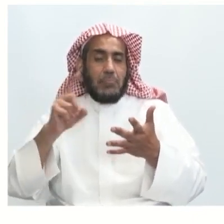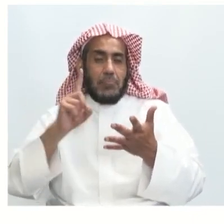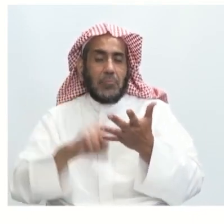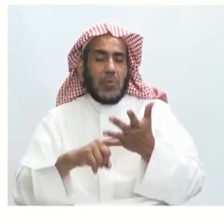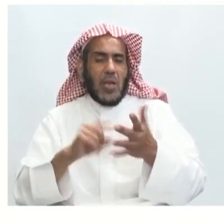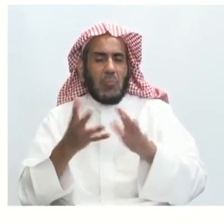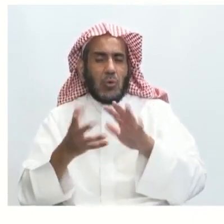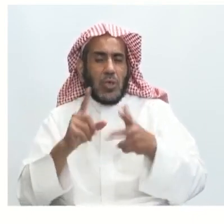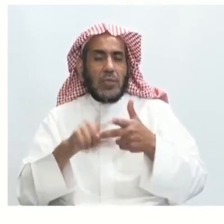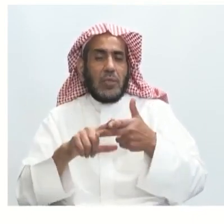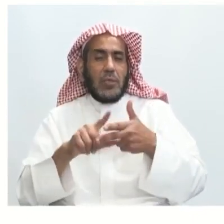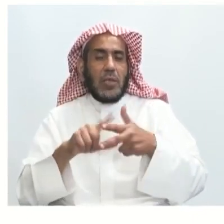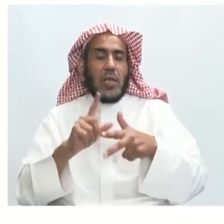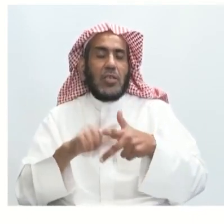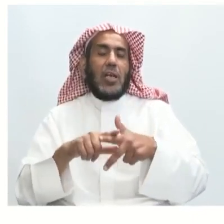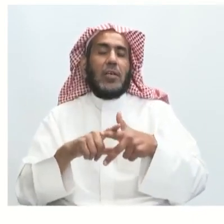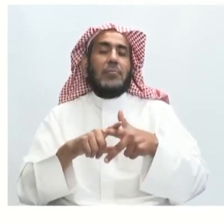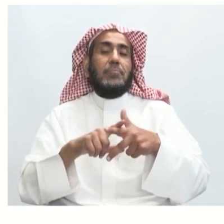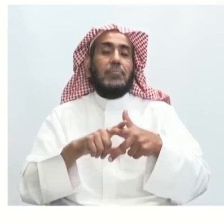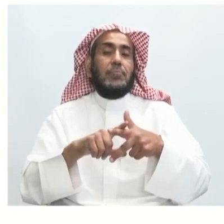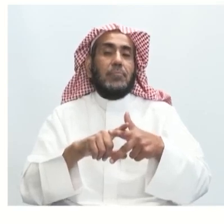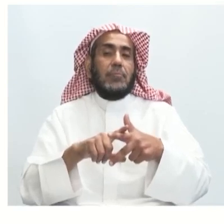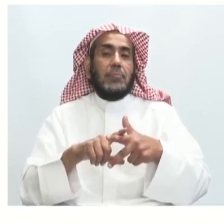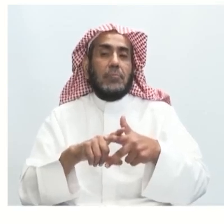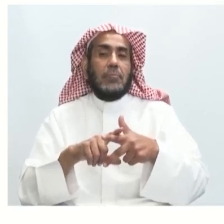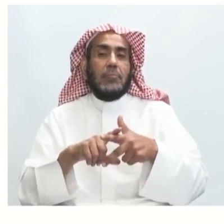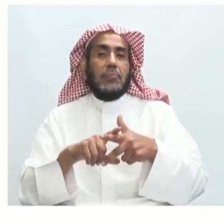للمتردد او للشاك